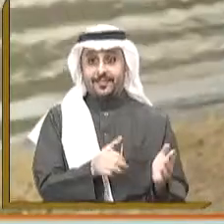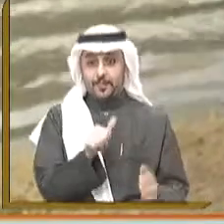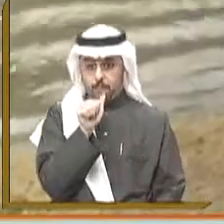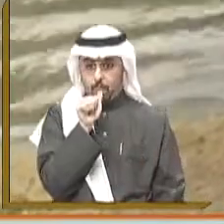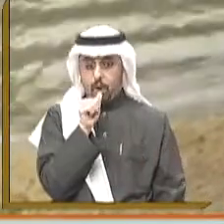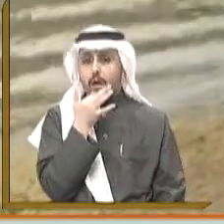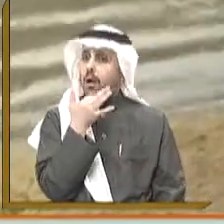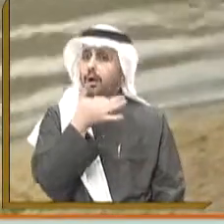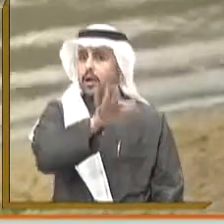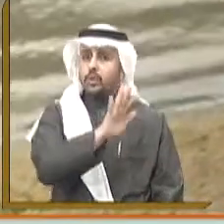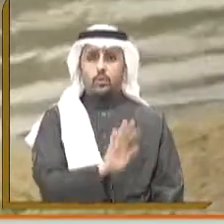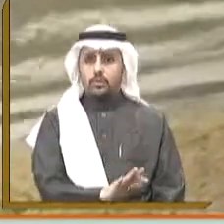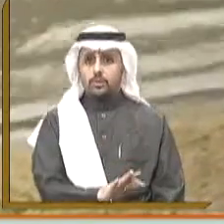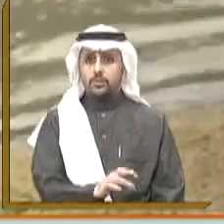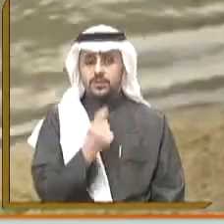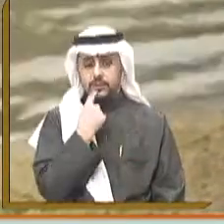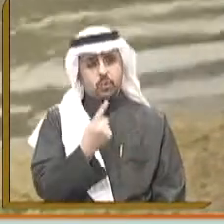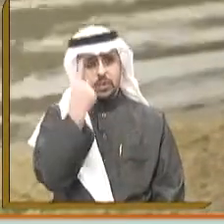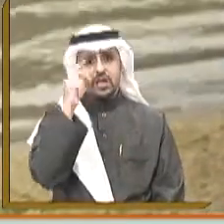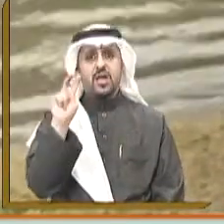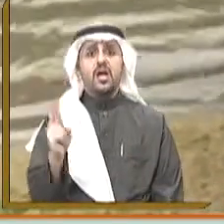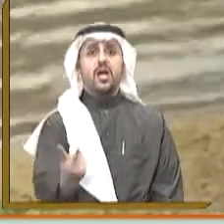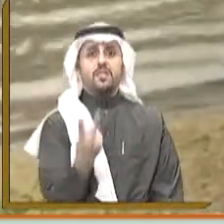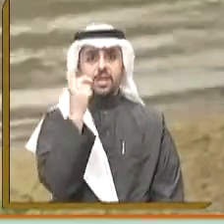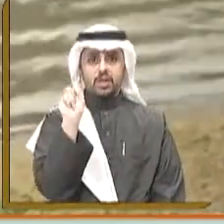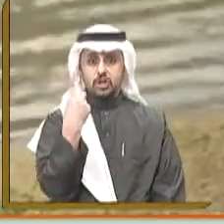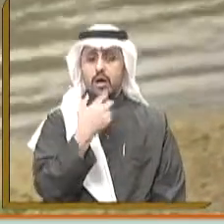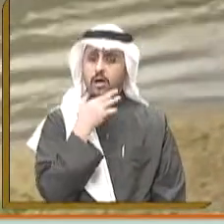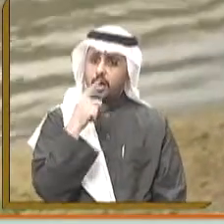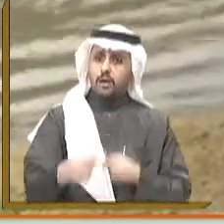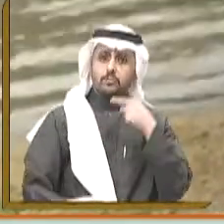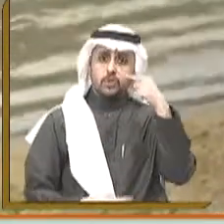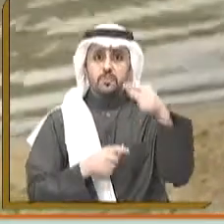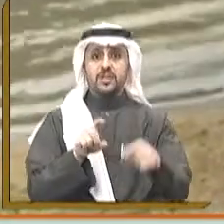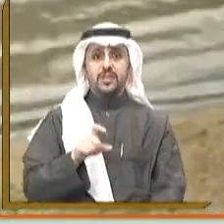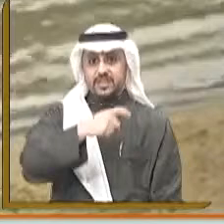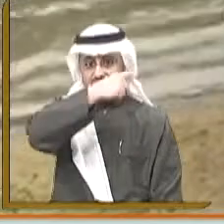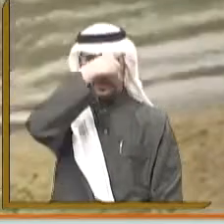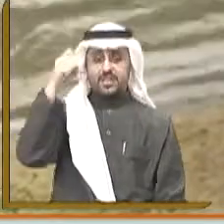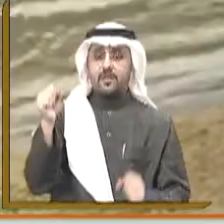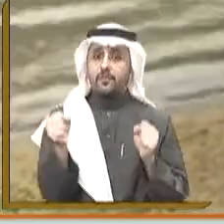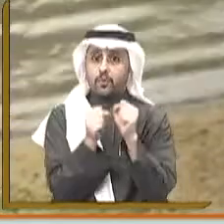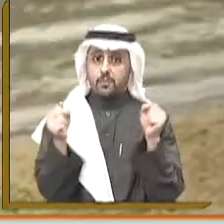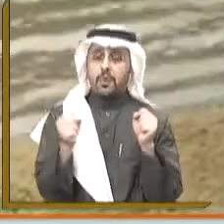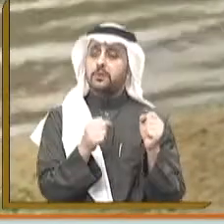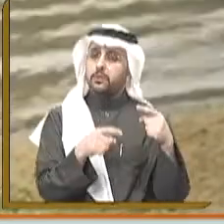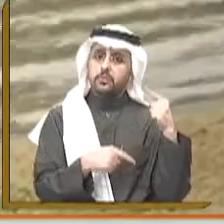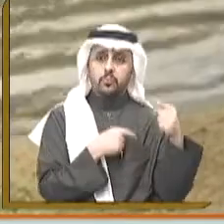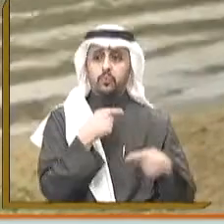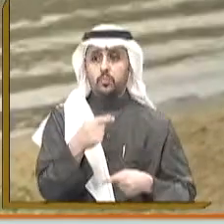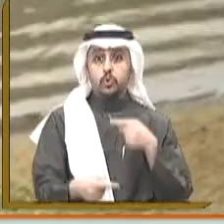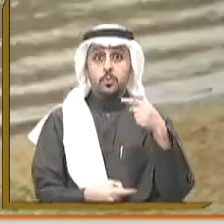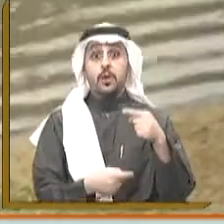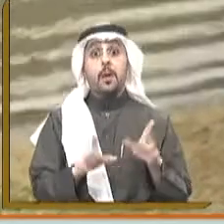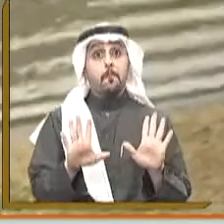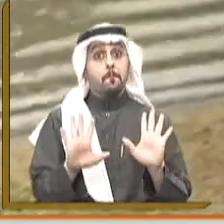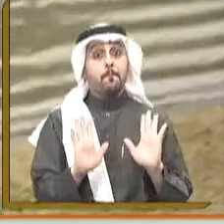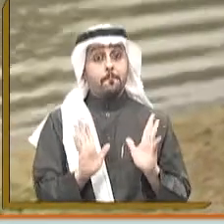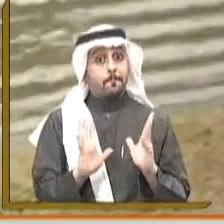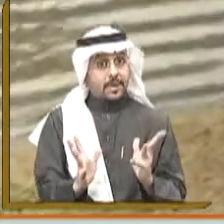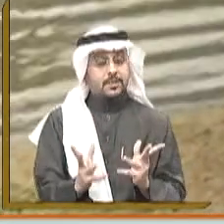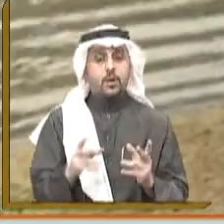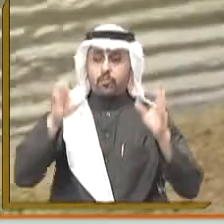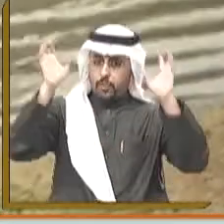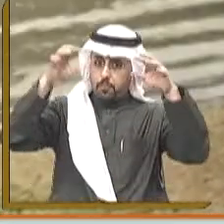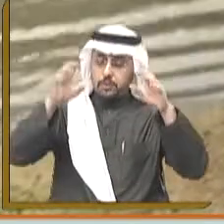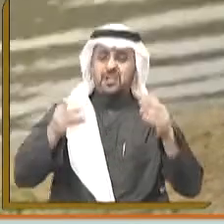تنشهر منها على مدار السنة في وقت الصيف وفي غيره، ولكن في أوقات أمطار في أوقات ربيع وأوقات